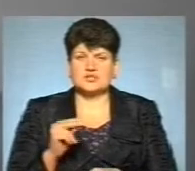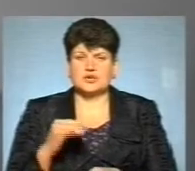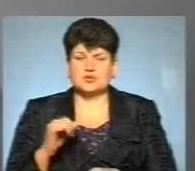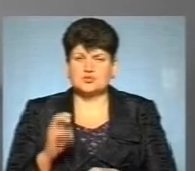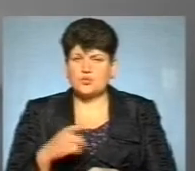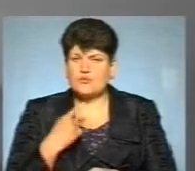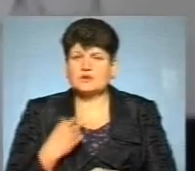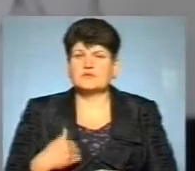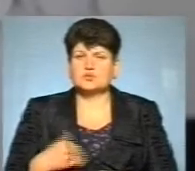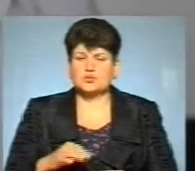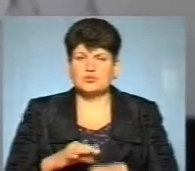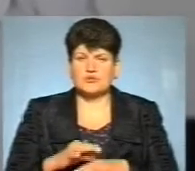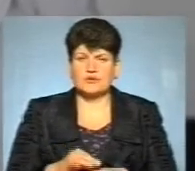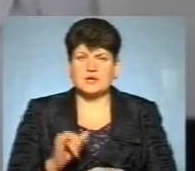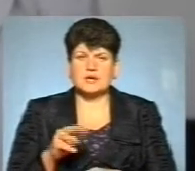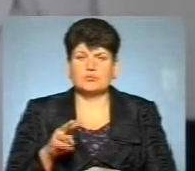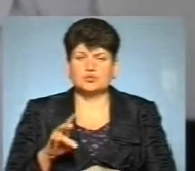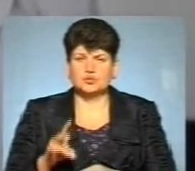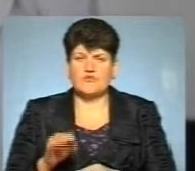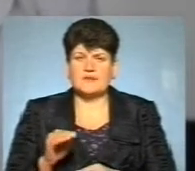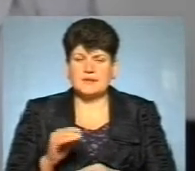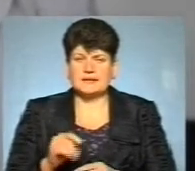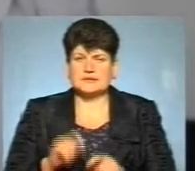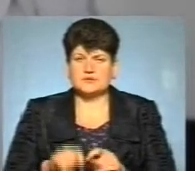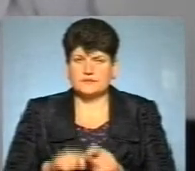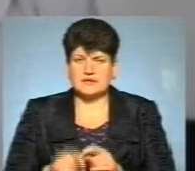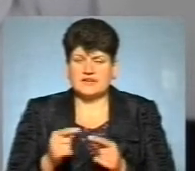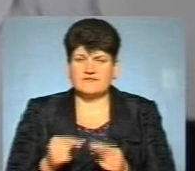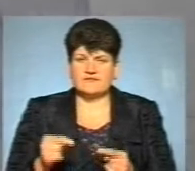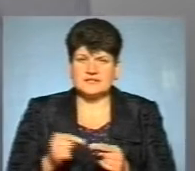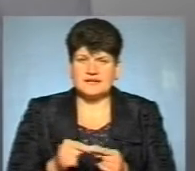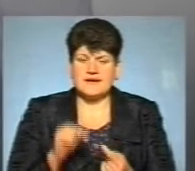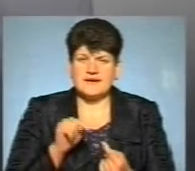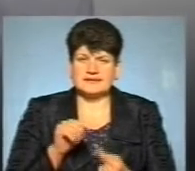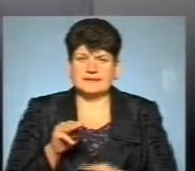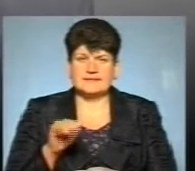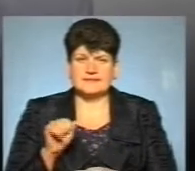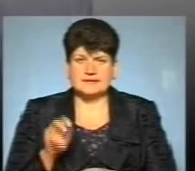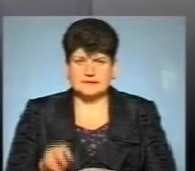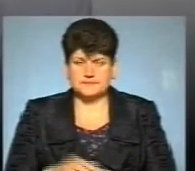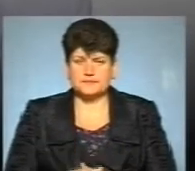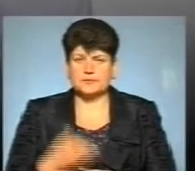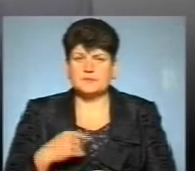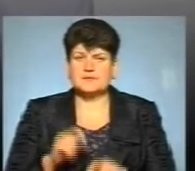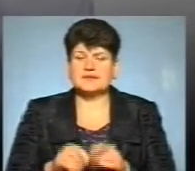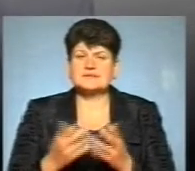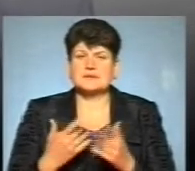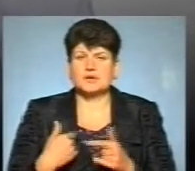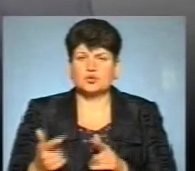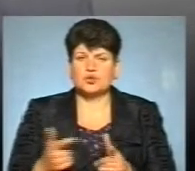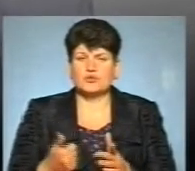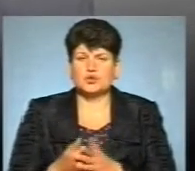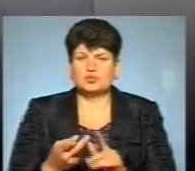каже, для чого проводять імуноферментне тестування на визначення антитіл до COVID-19. Ми будемо досліджувати, наскільки ми готові до другої